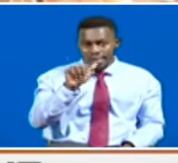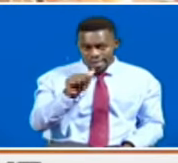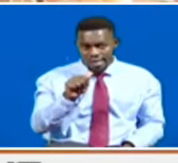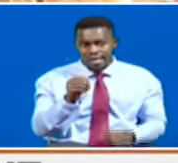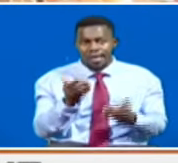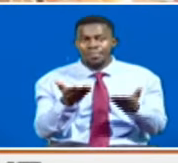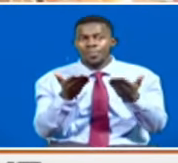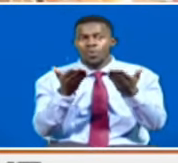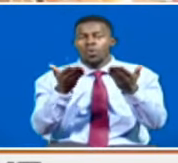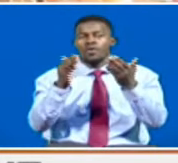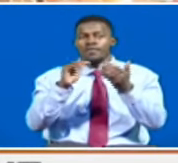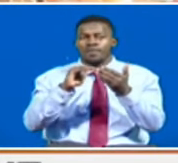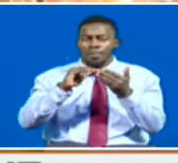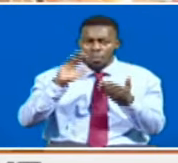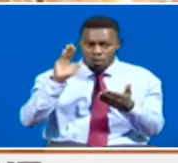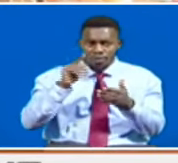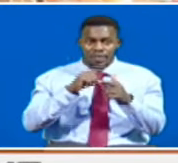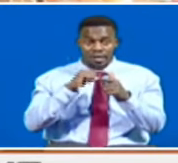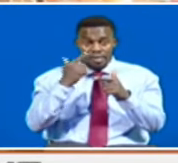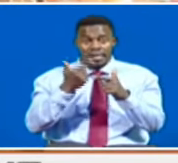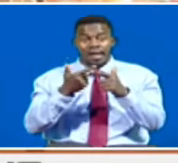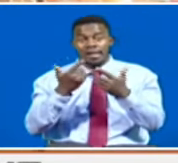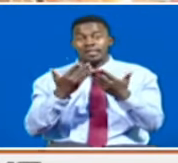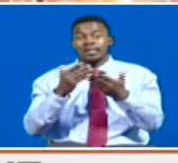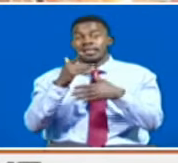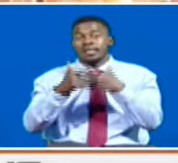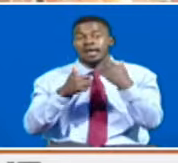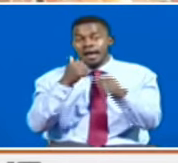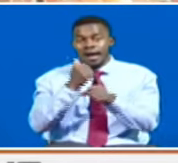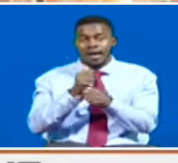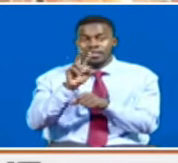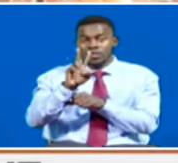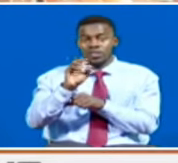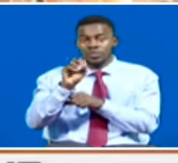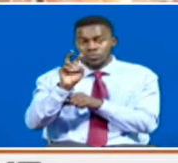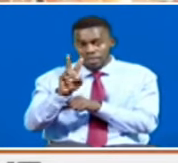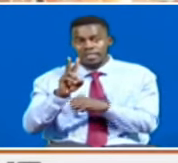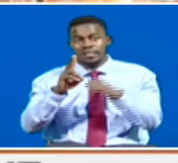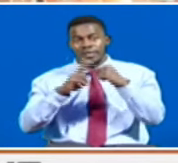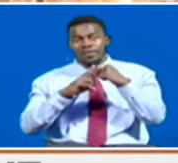kuiboresha zaidi ili tuhakikishe ya kwamba iko